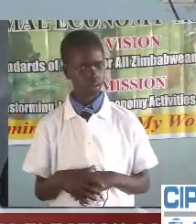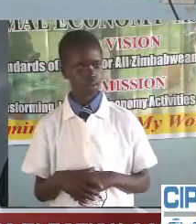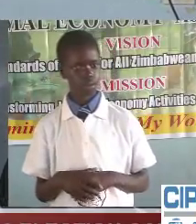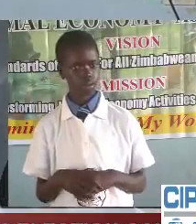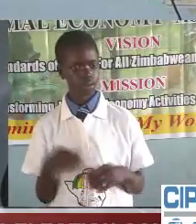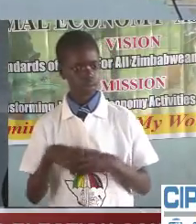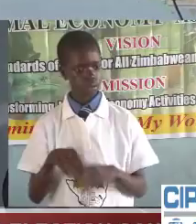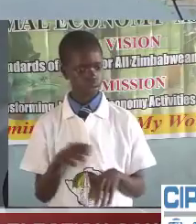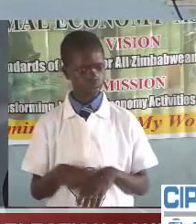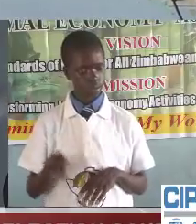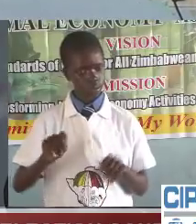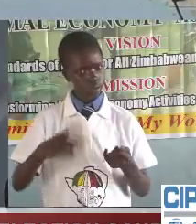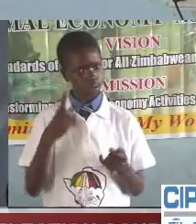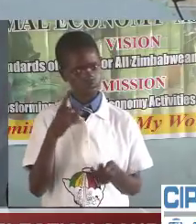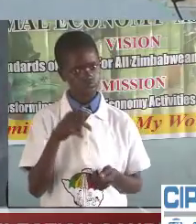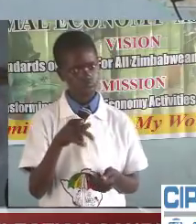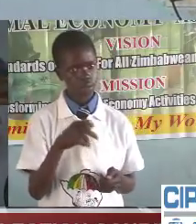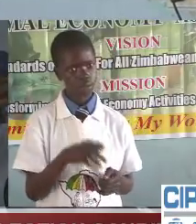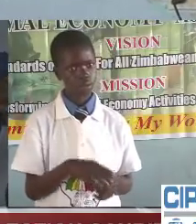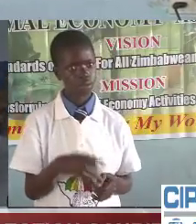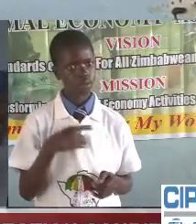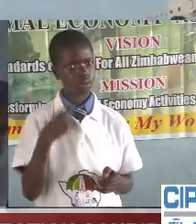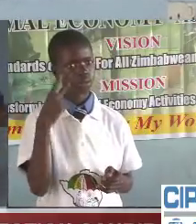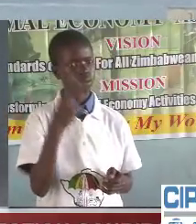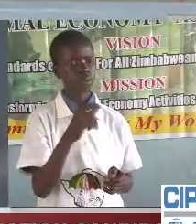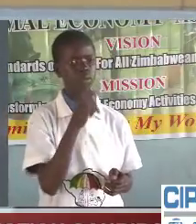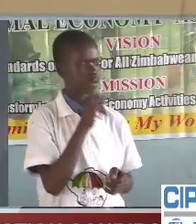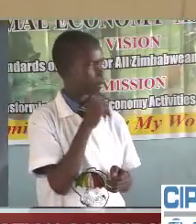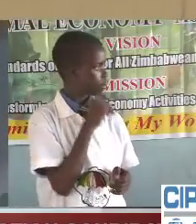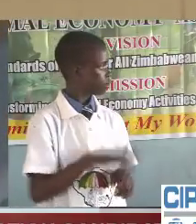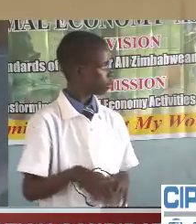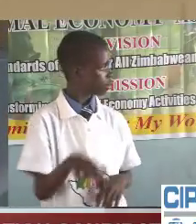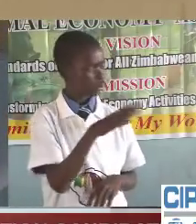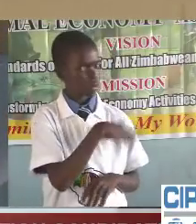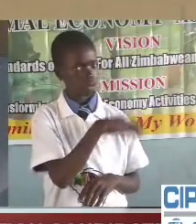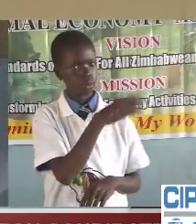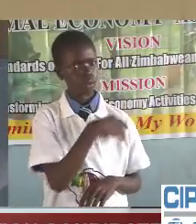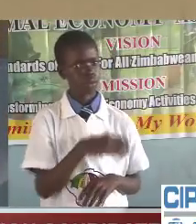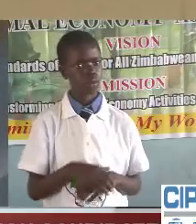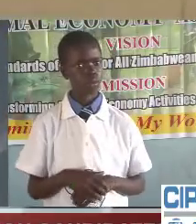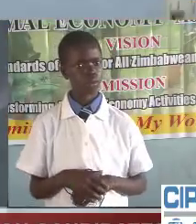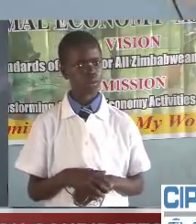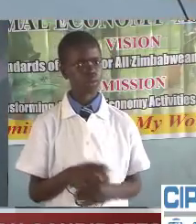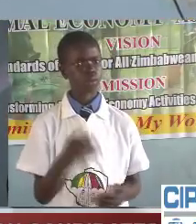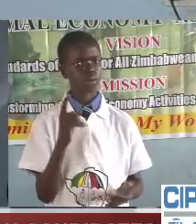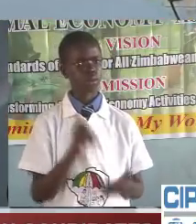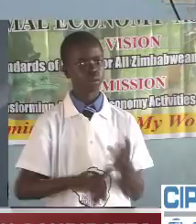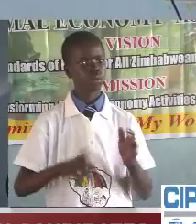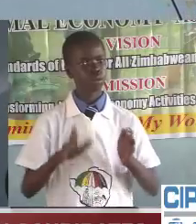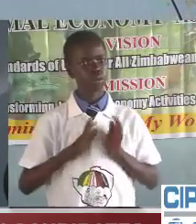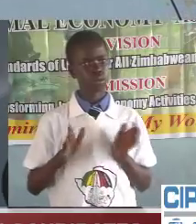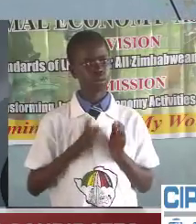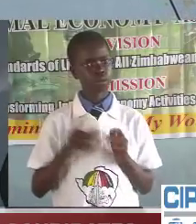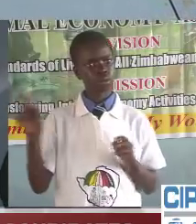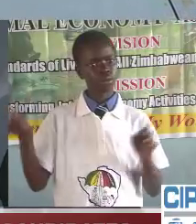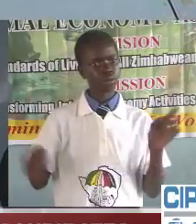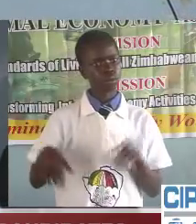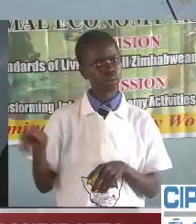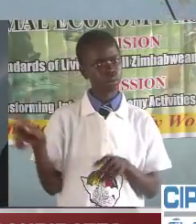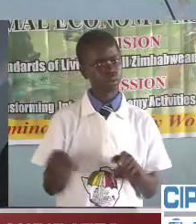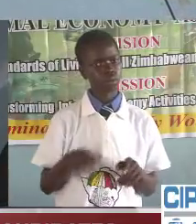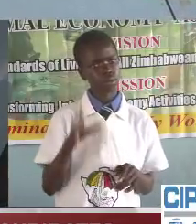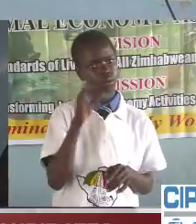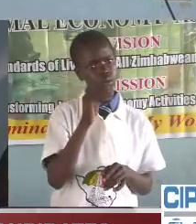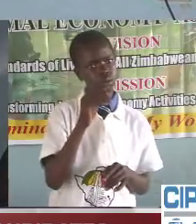pano. Plus izve takatarisa varume vose vari ukoko maaspiring, ndofunga vauyawo vakadzi, ndosaka ndanchiti vakadzi ava